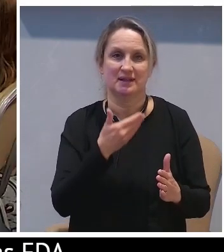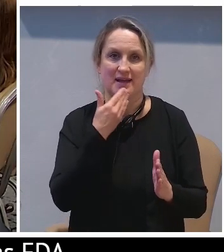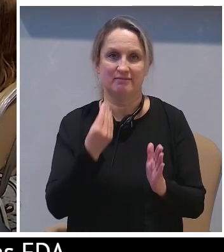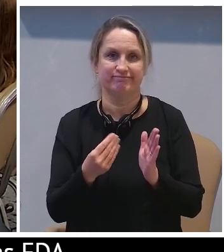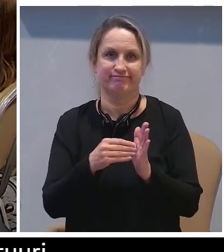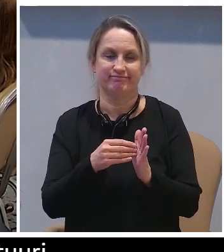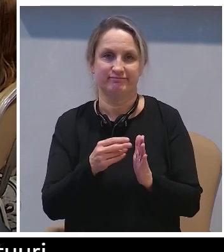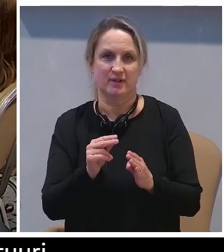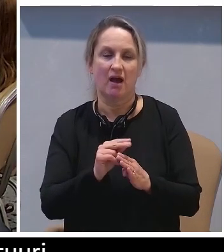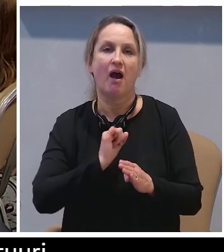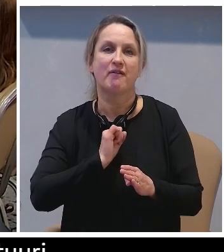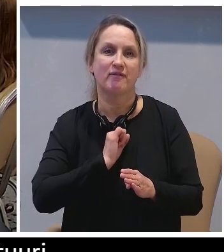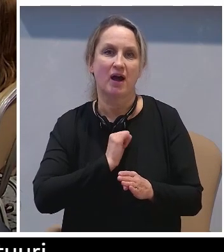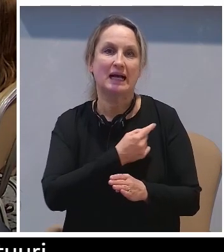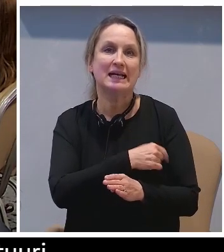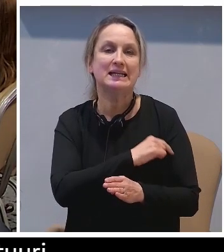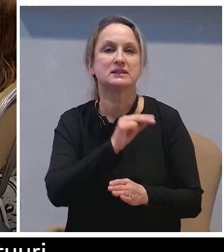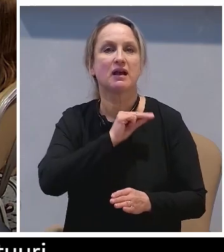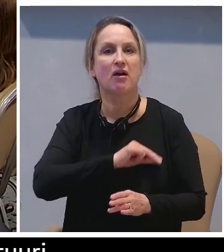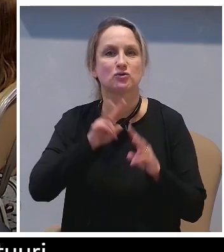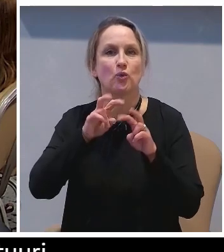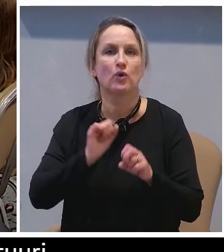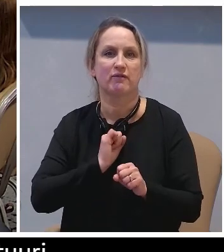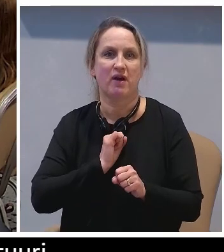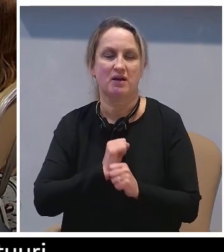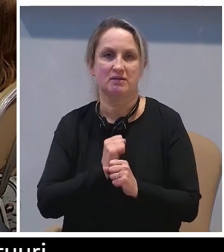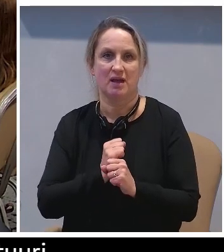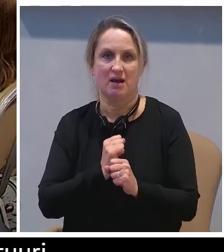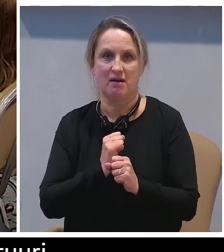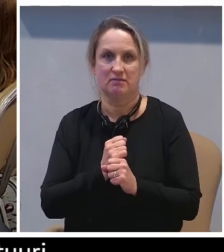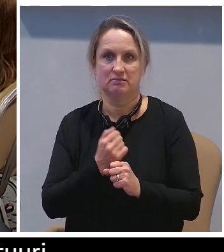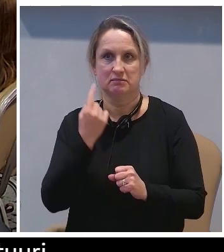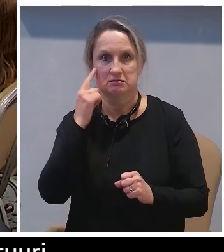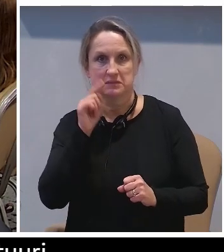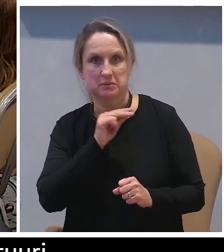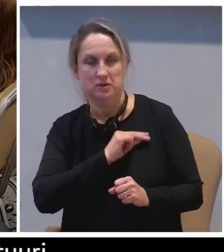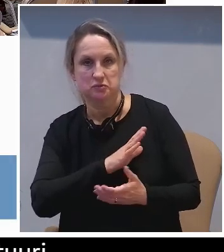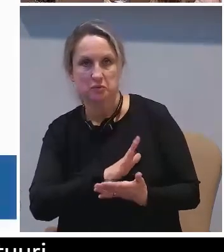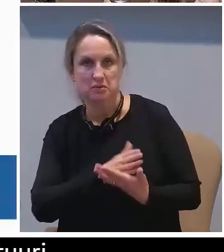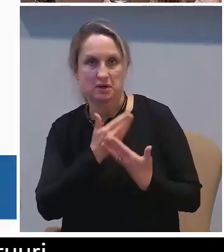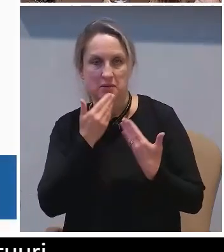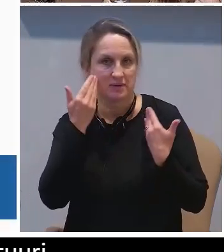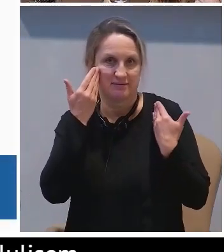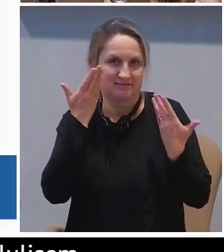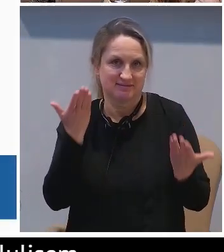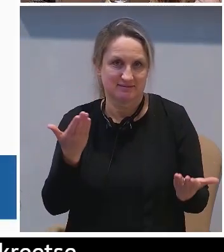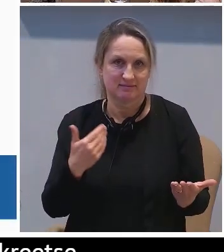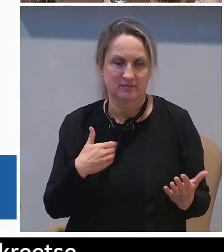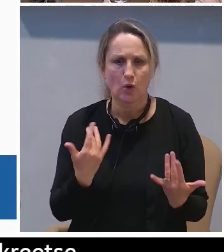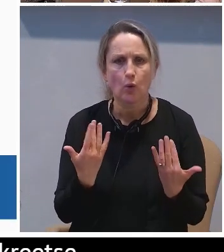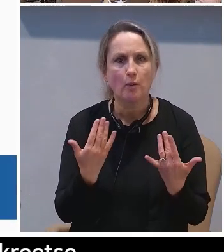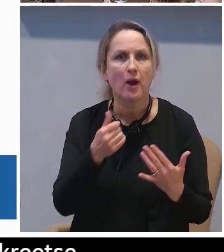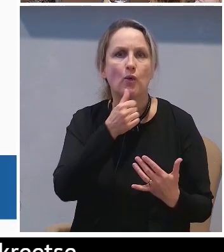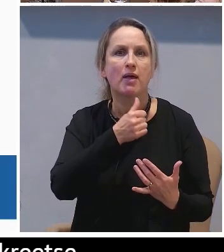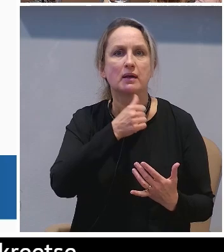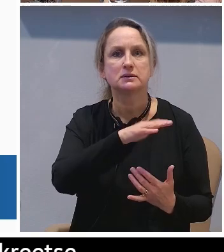teha kliinilise Duchenne kasu muscular uuring. dystrophy Selle koha pealt meie patients in teadmine puudub. wheelchairs, but clinical Kui palju benefit meil siis võiks olla Eestis lapsi? Me